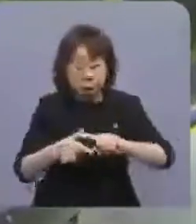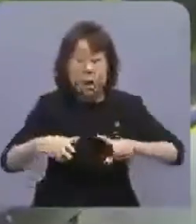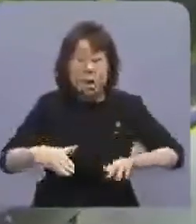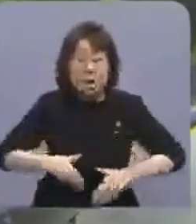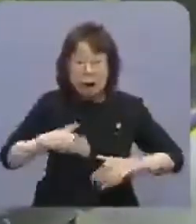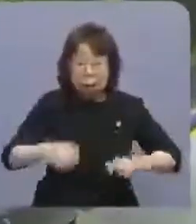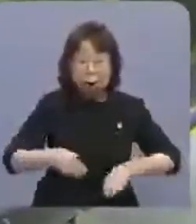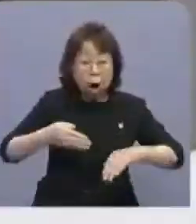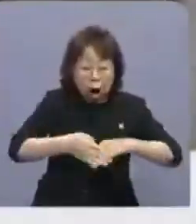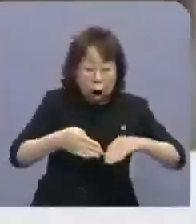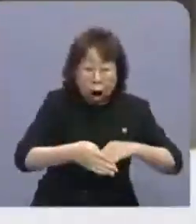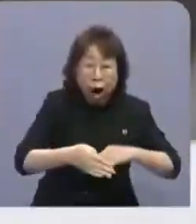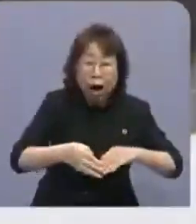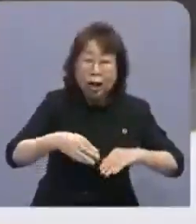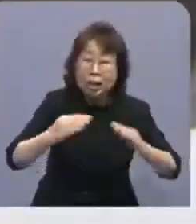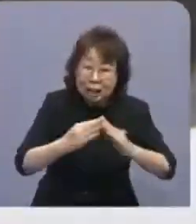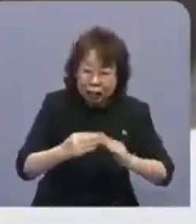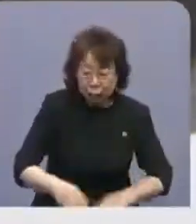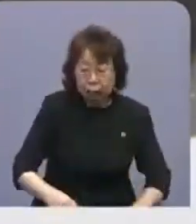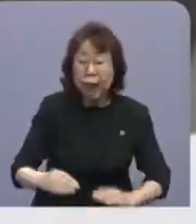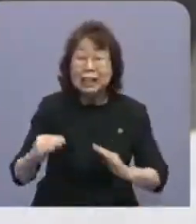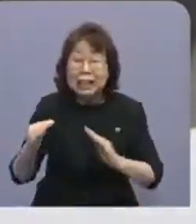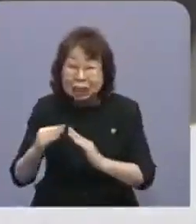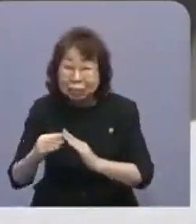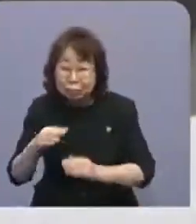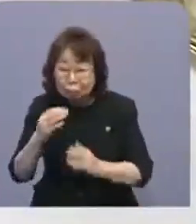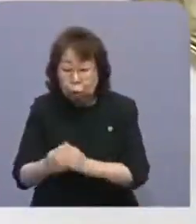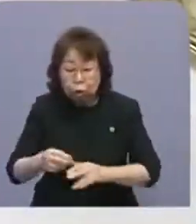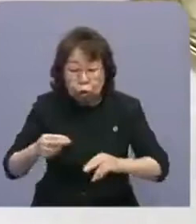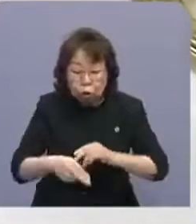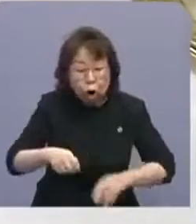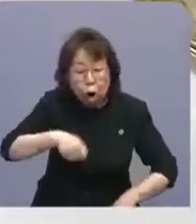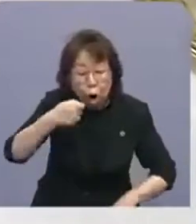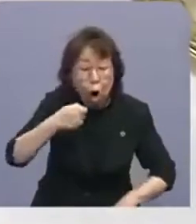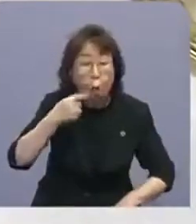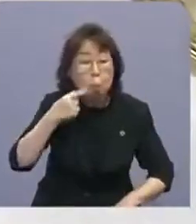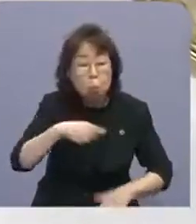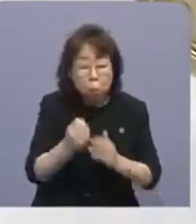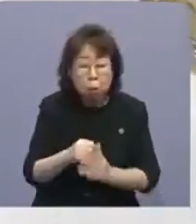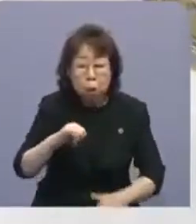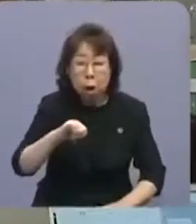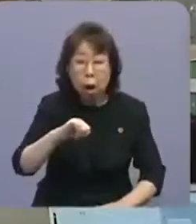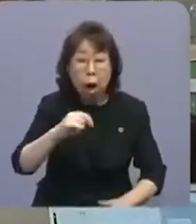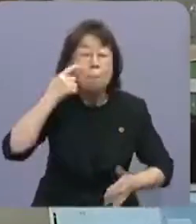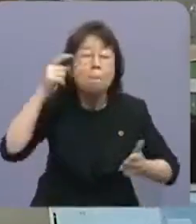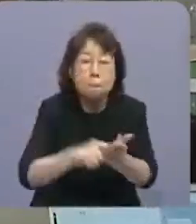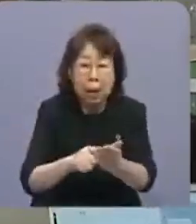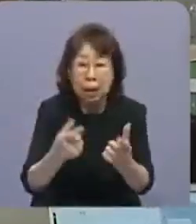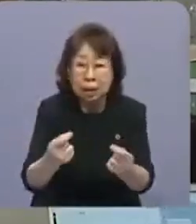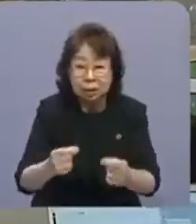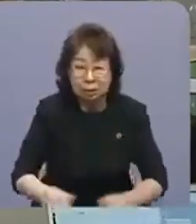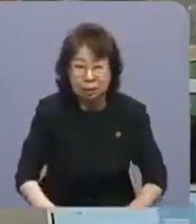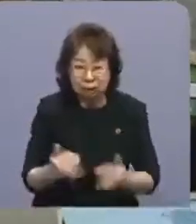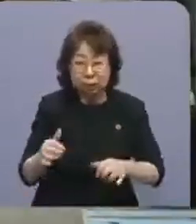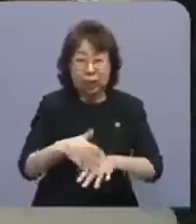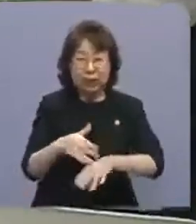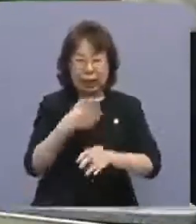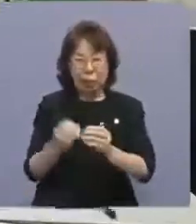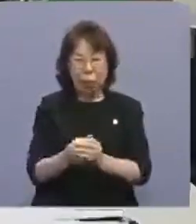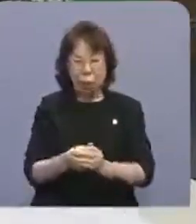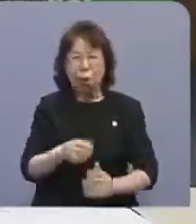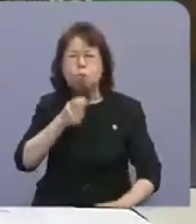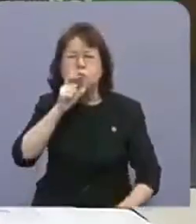식당 등에서 채취한 22개 시료 가운데 6곳에서 마이크로 시스틴 이 검출됐습니다 시민단체는 영남권 수